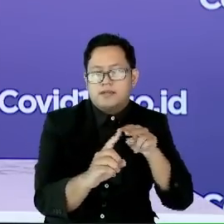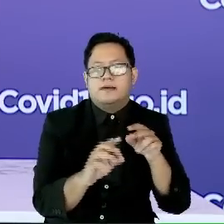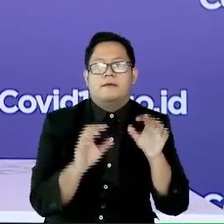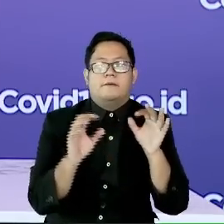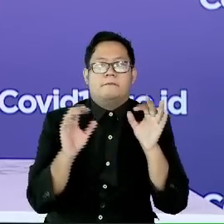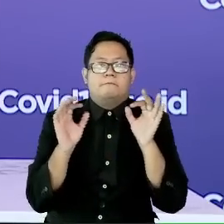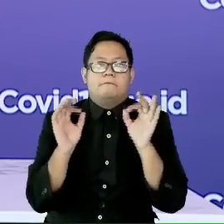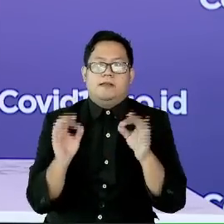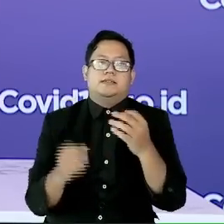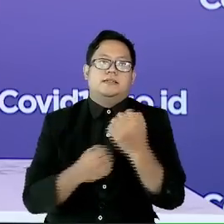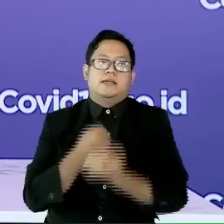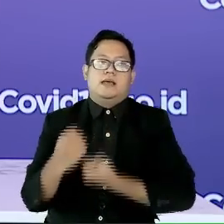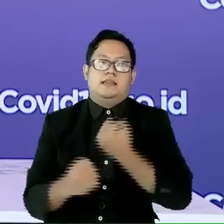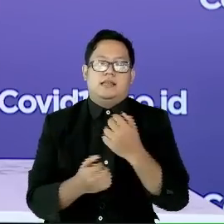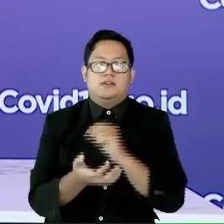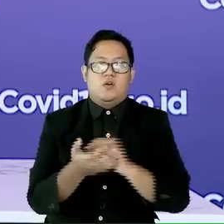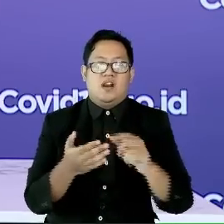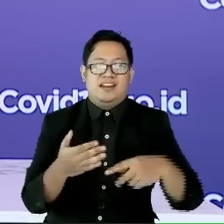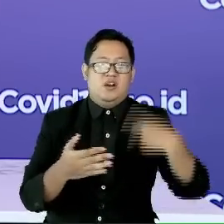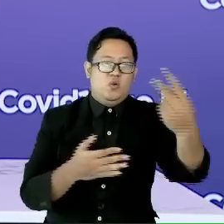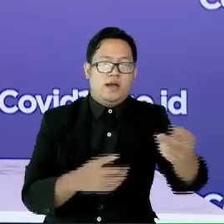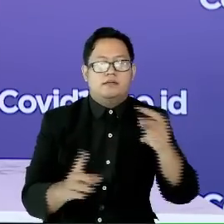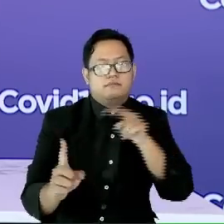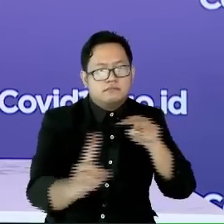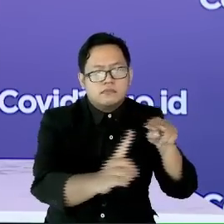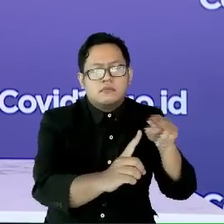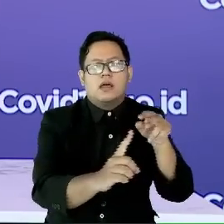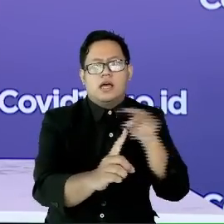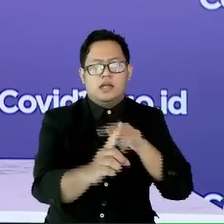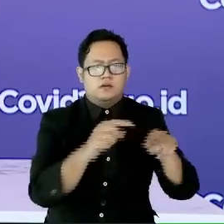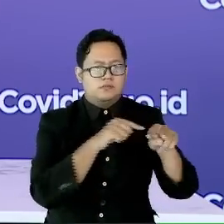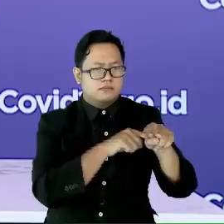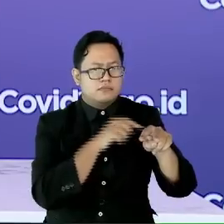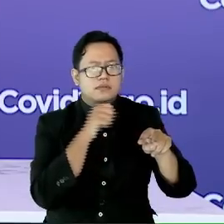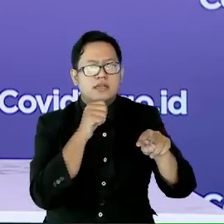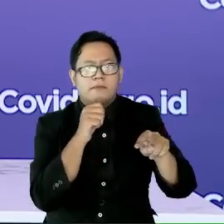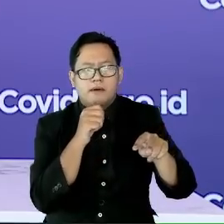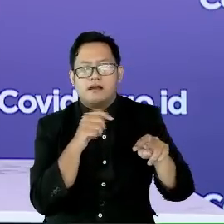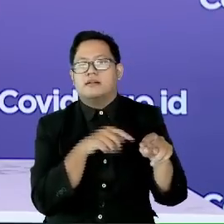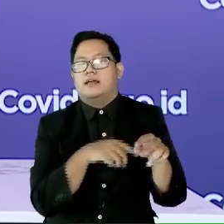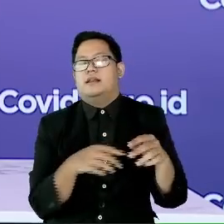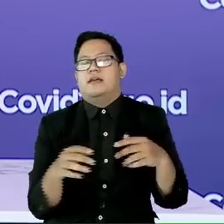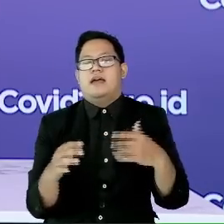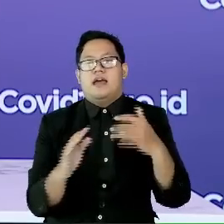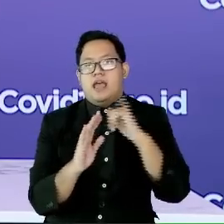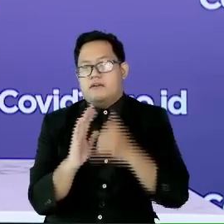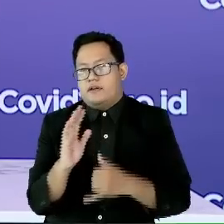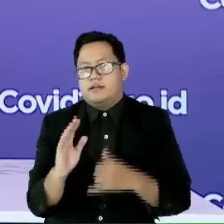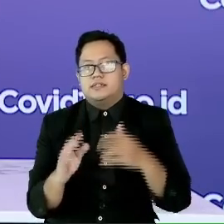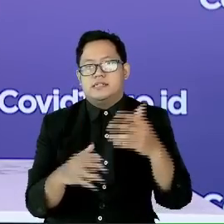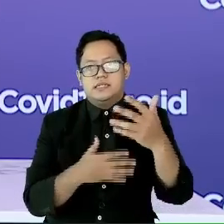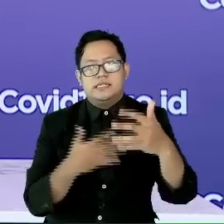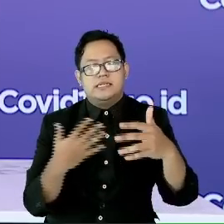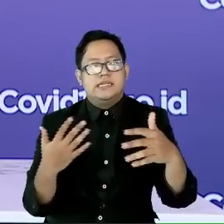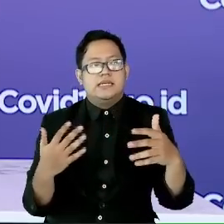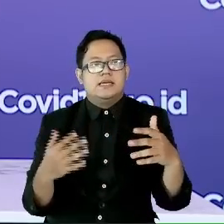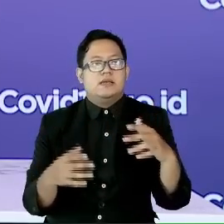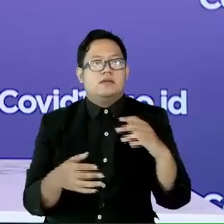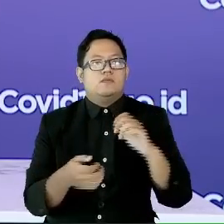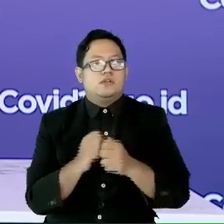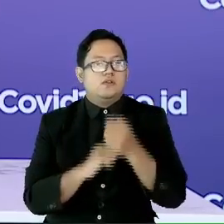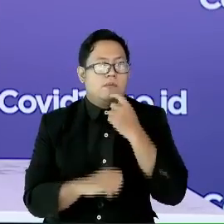melakukan kegiatan di sekolah? Siapa yang terlibat untuk mengawasi dan sejauh ini apa evaluasi dari simulasi tersebut? Terima